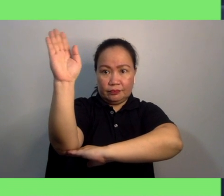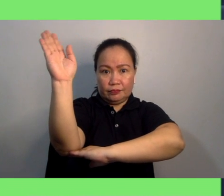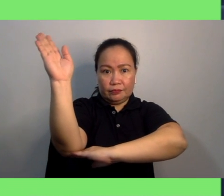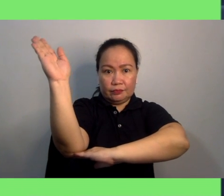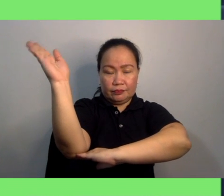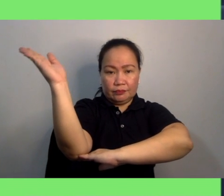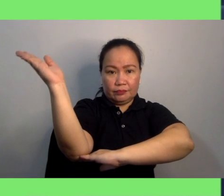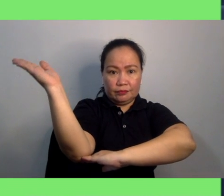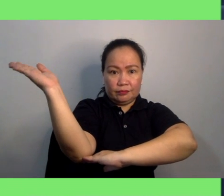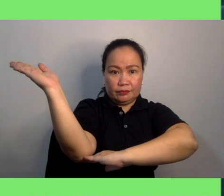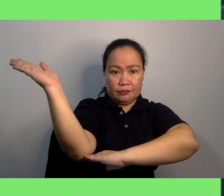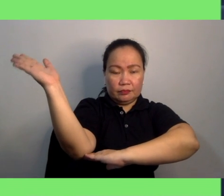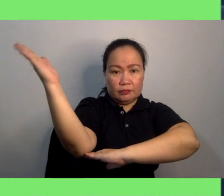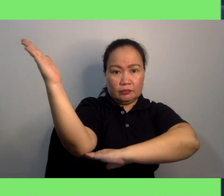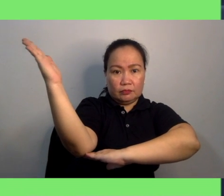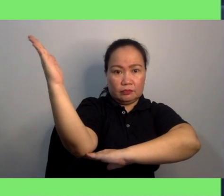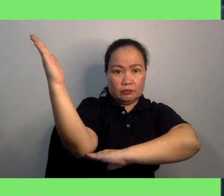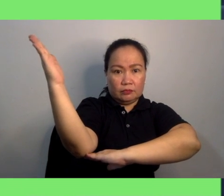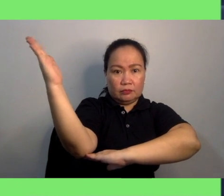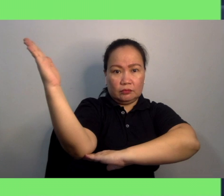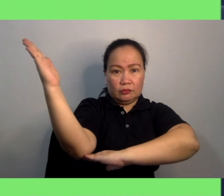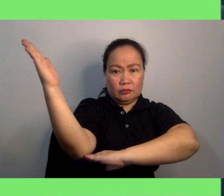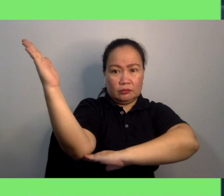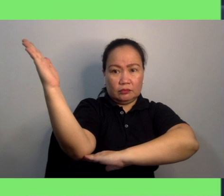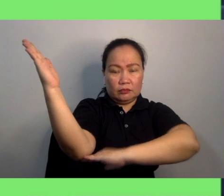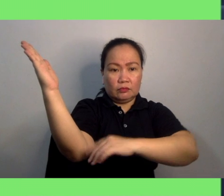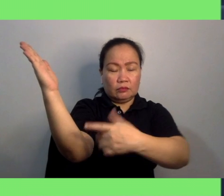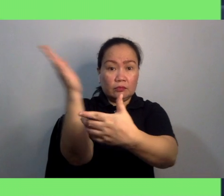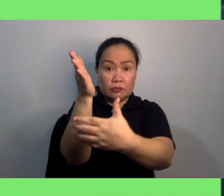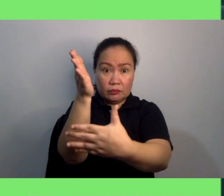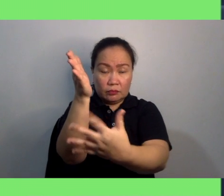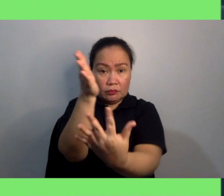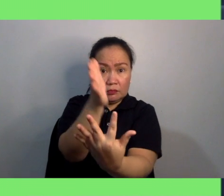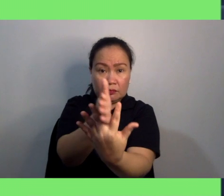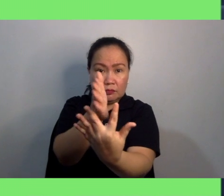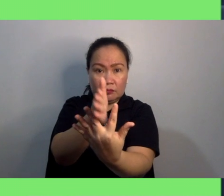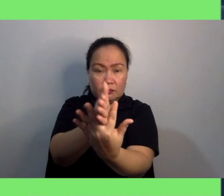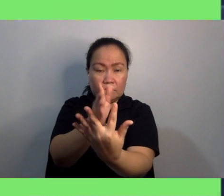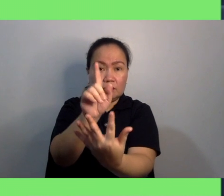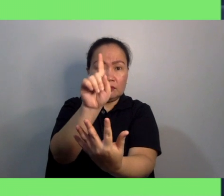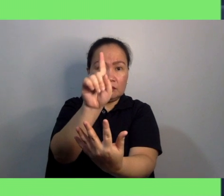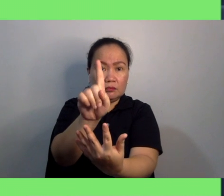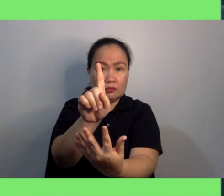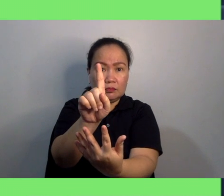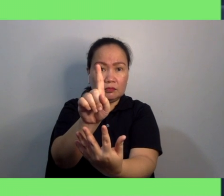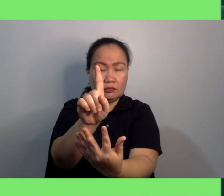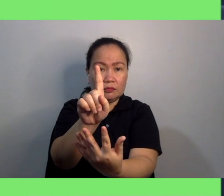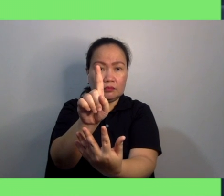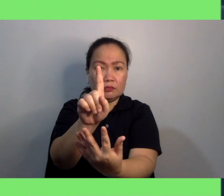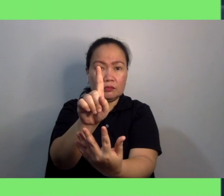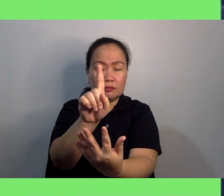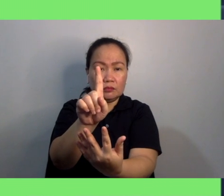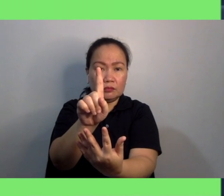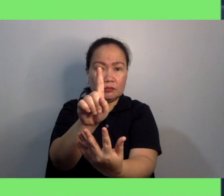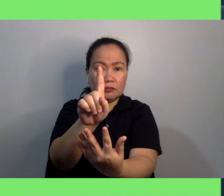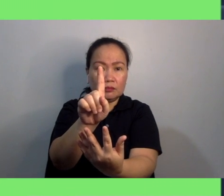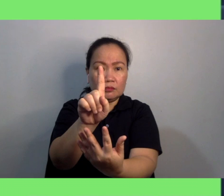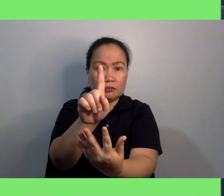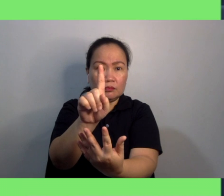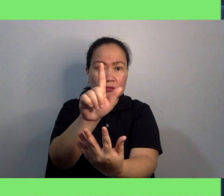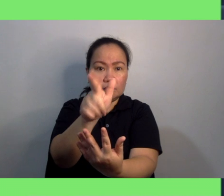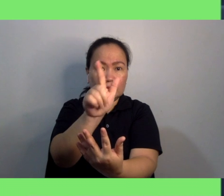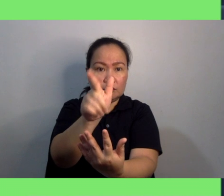In between 120 and 130 degrees. Kasi by 5 po itong ating scale eh. Okay?